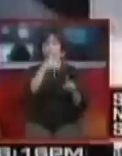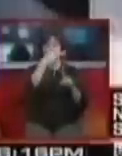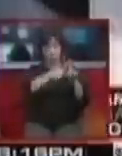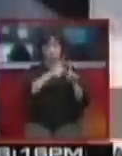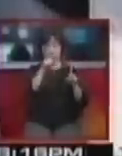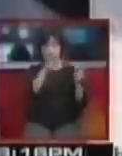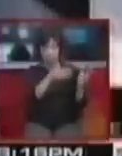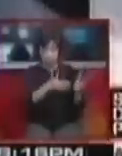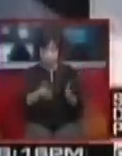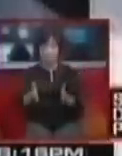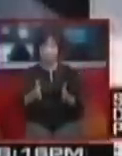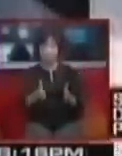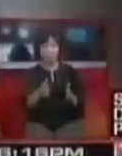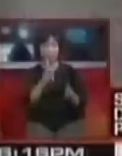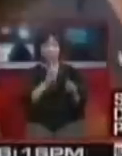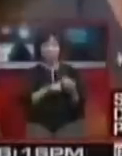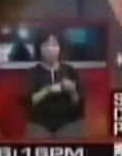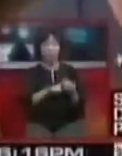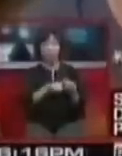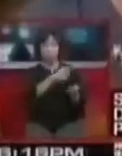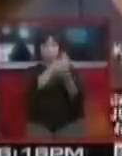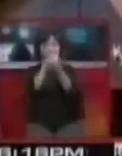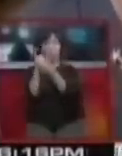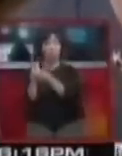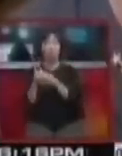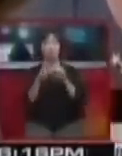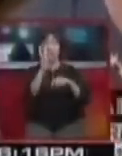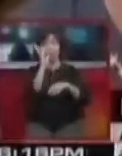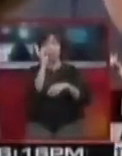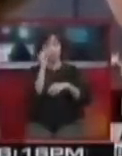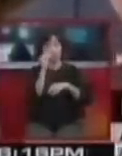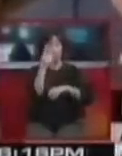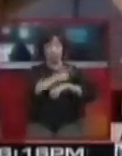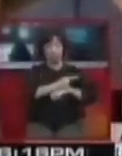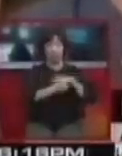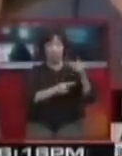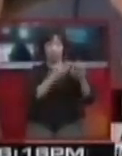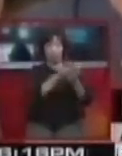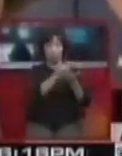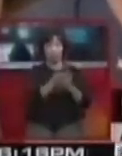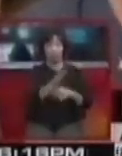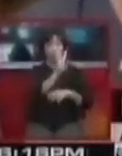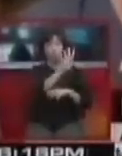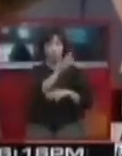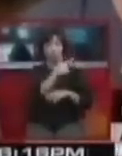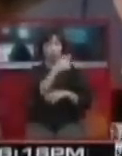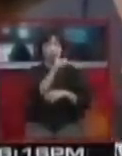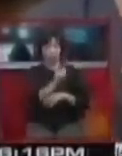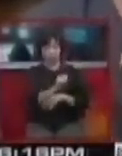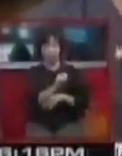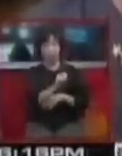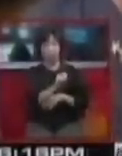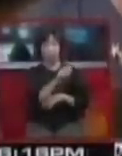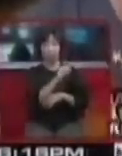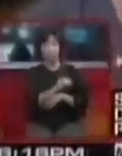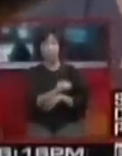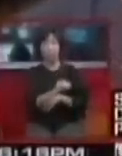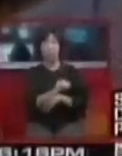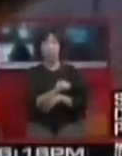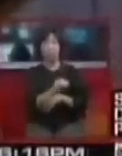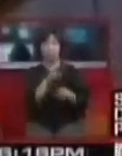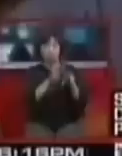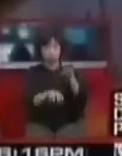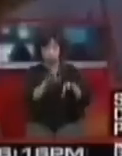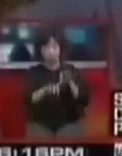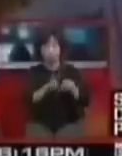pinagplanuan ng sospek ang krimen. In the last 60 days, he purchased 4 guns at local Metro gun shops, and through the